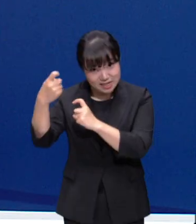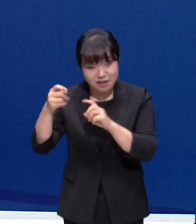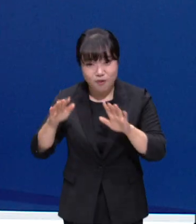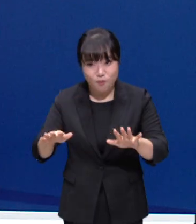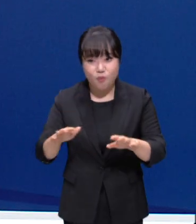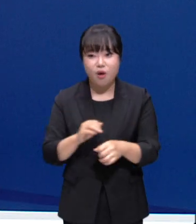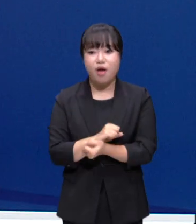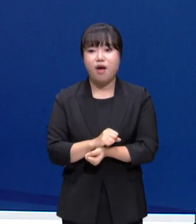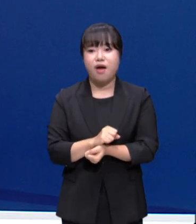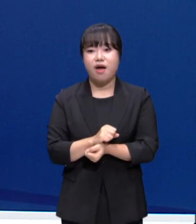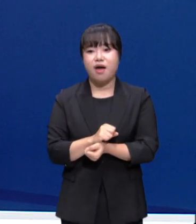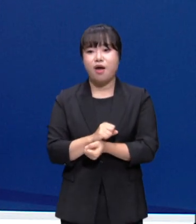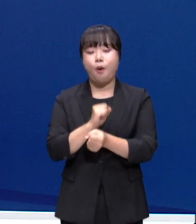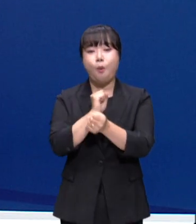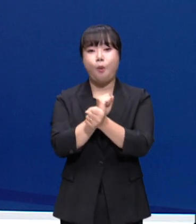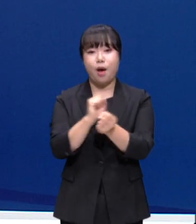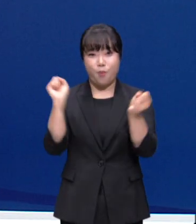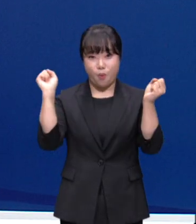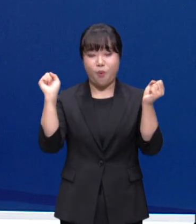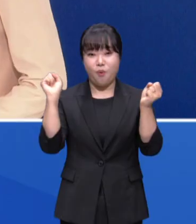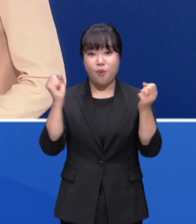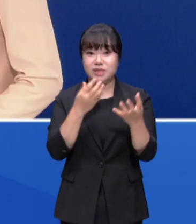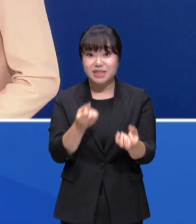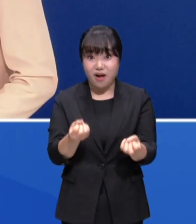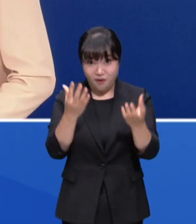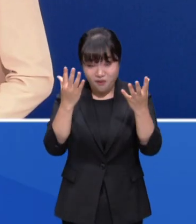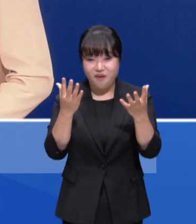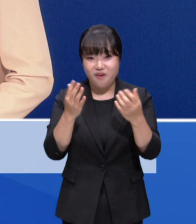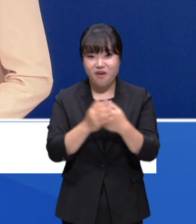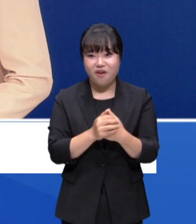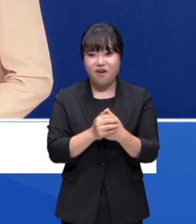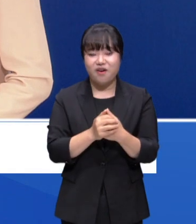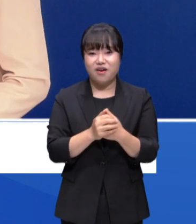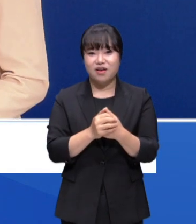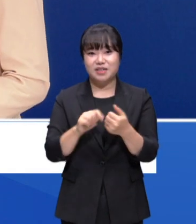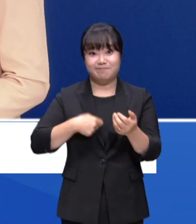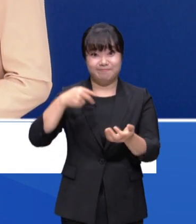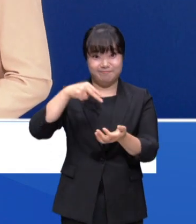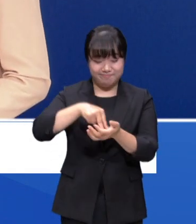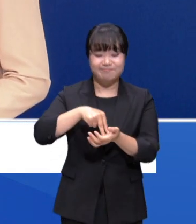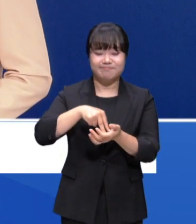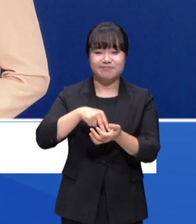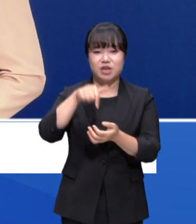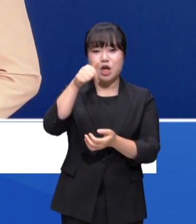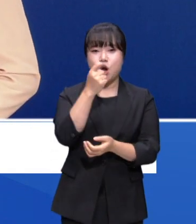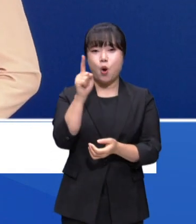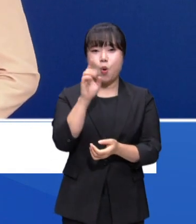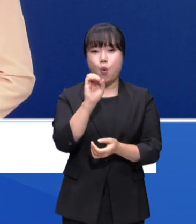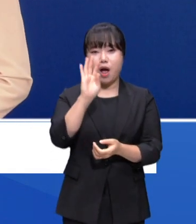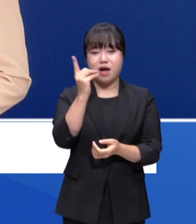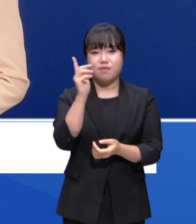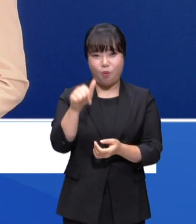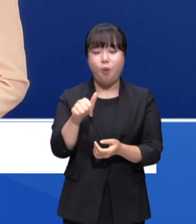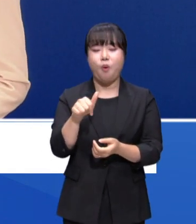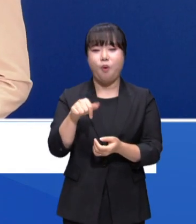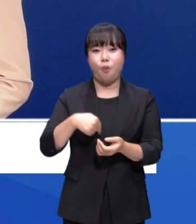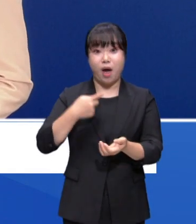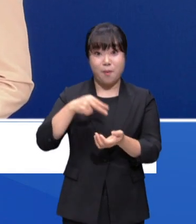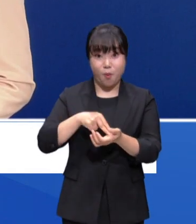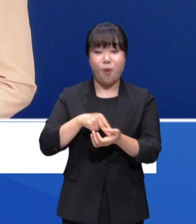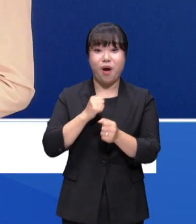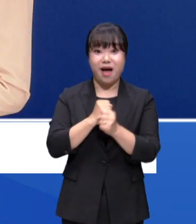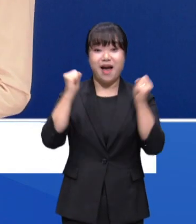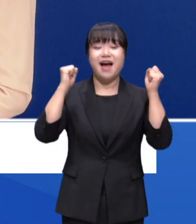광복절 앞두고 그죠? 네. 지역에서 큰 의미 있는 행사가 열렸습니다. 앞서 이제 북부보훈지청 관할 지역이 이제